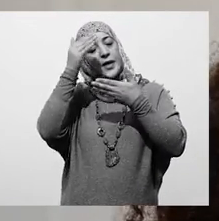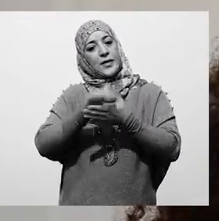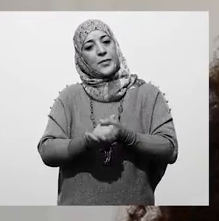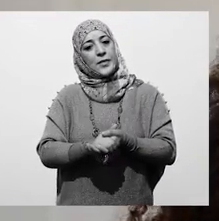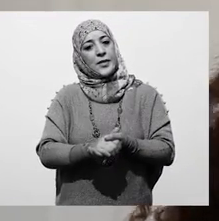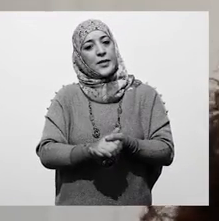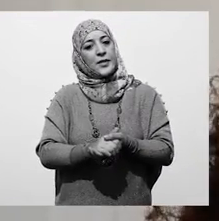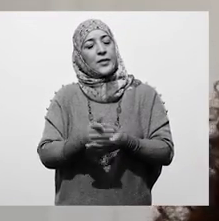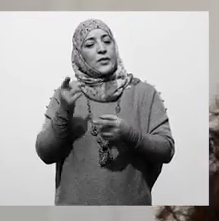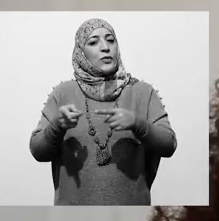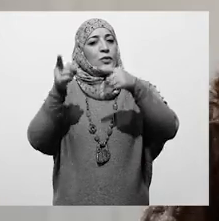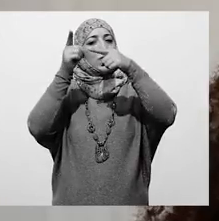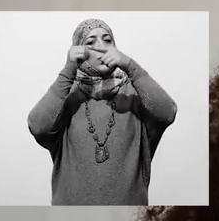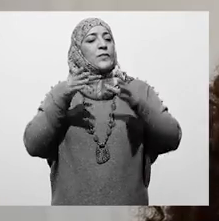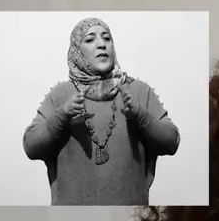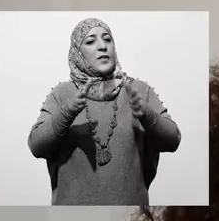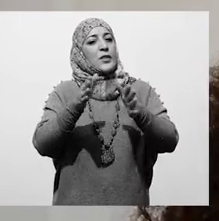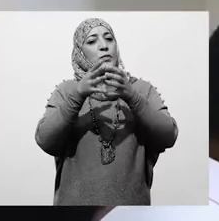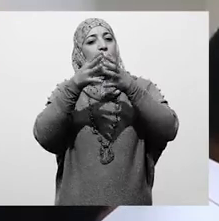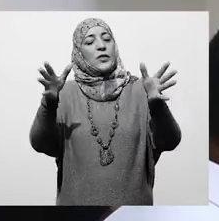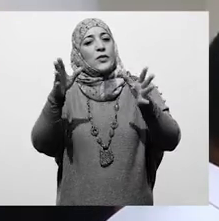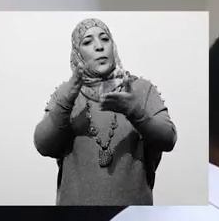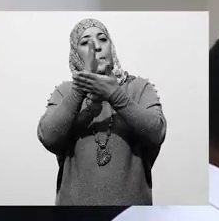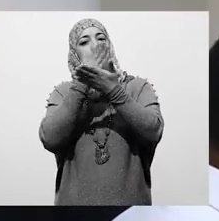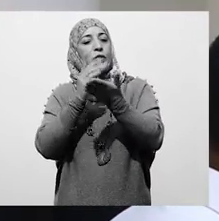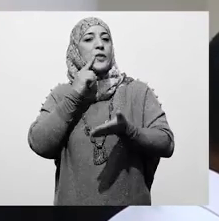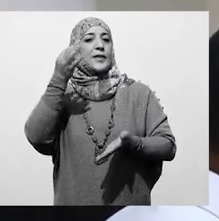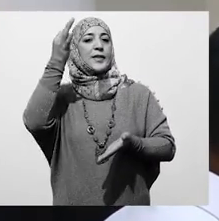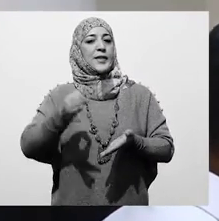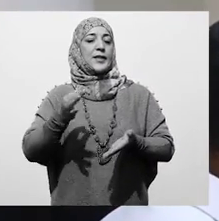d'une manière plus large du projet de 17